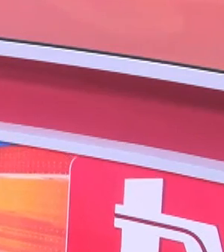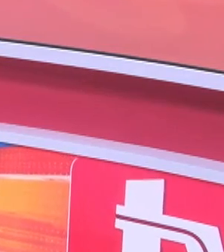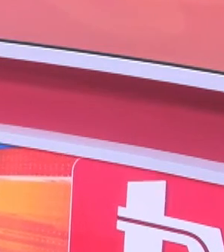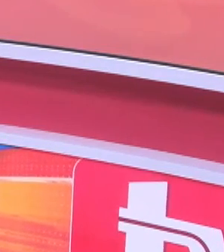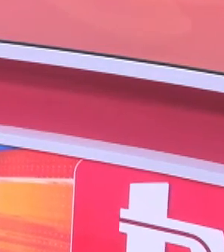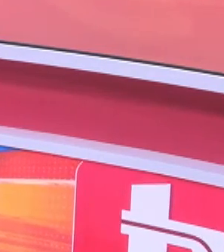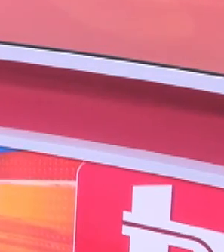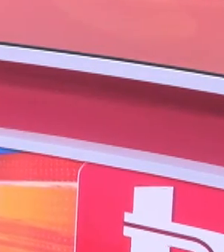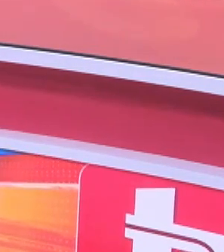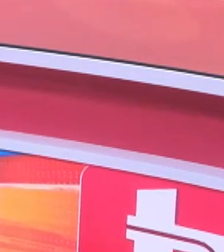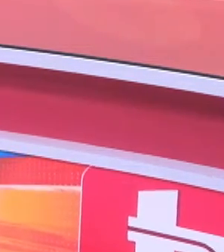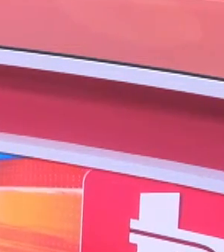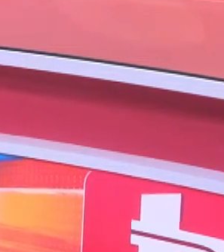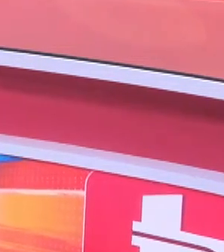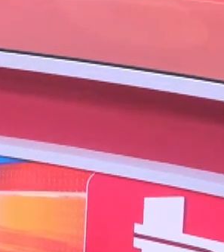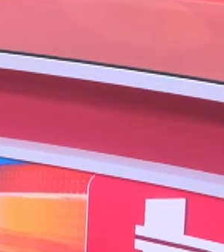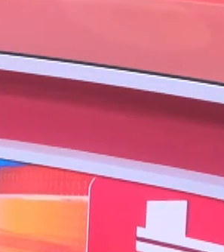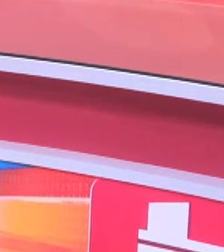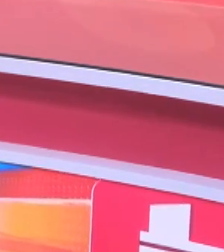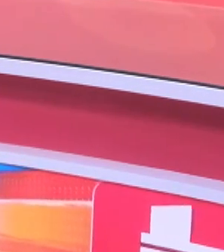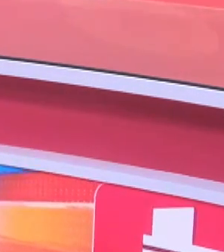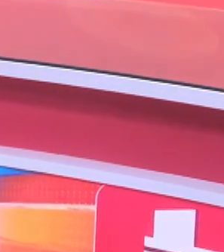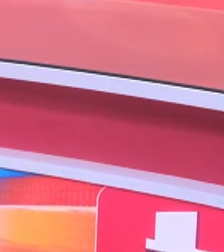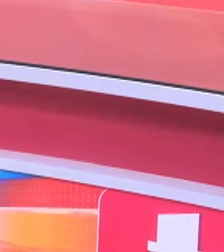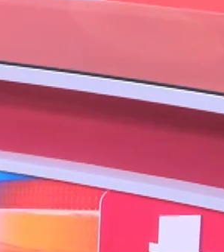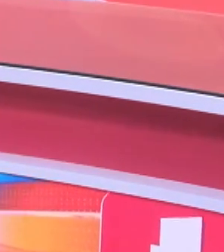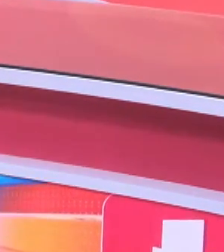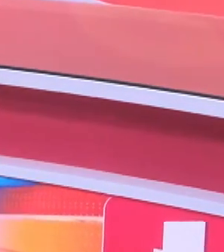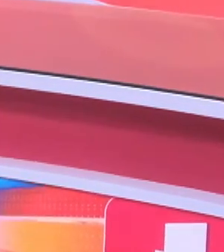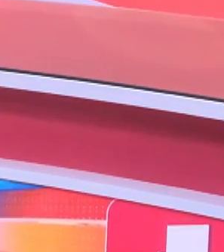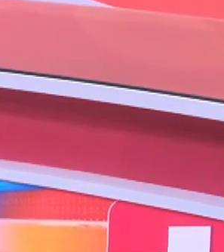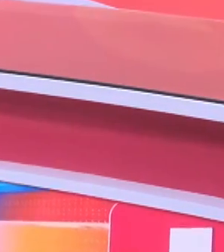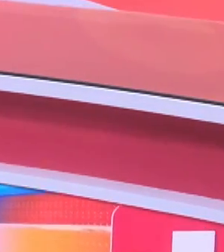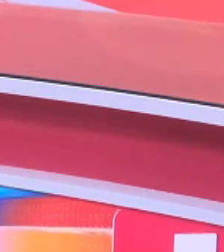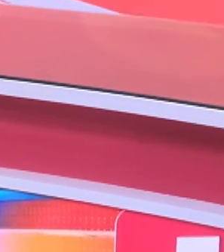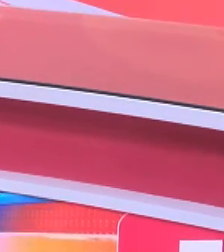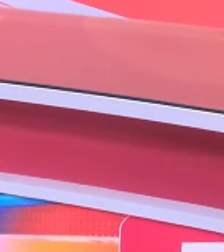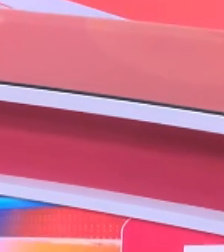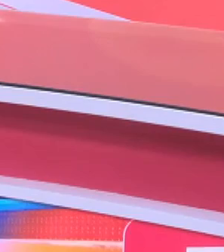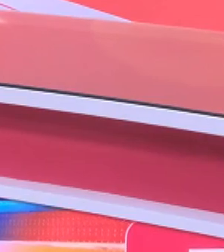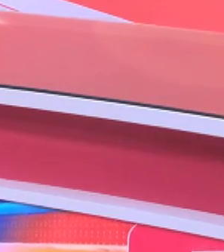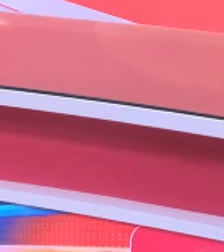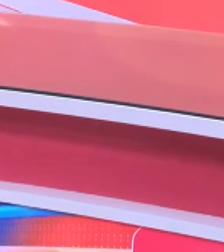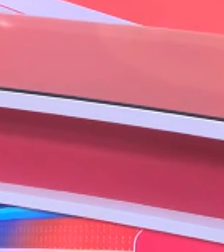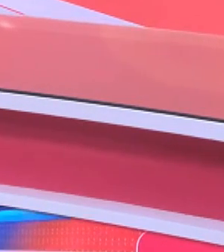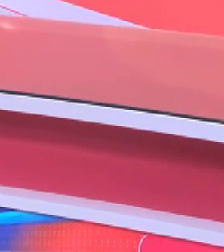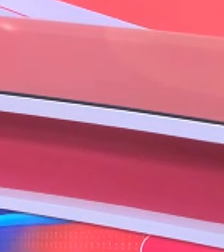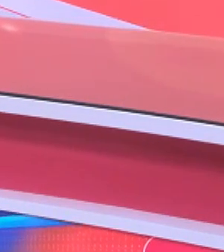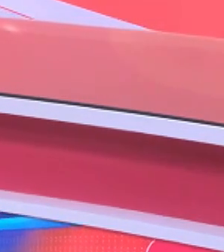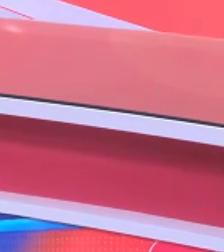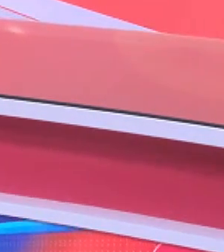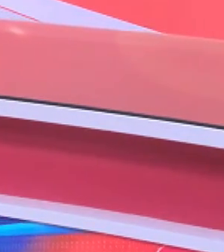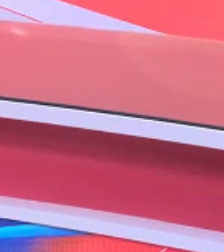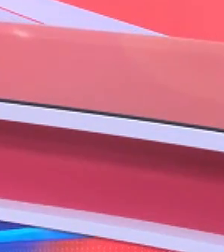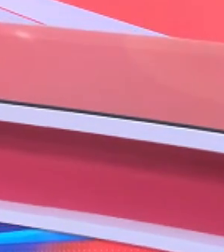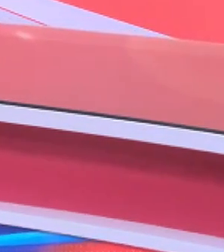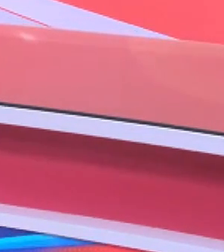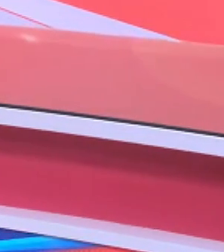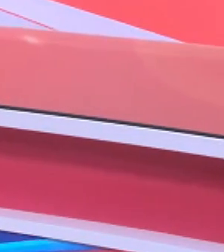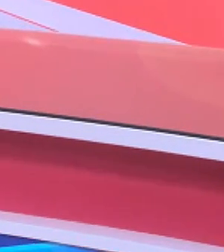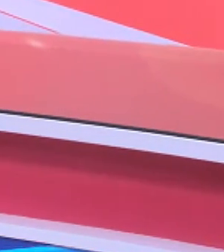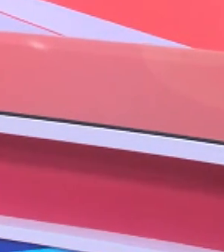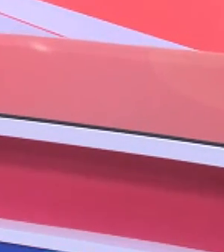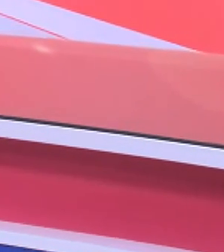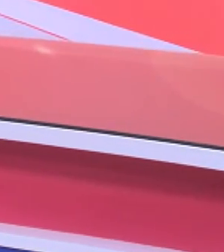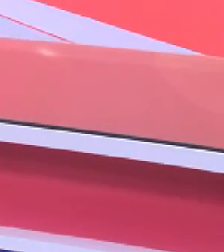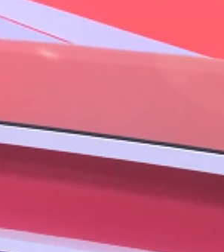karibu katika upeo wa TV47 kuanzia sasa hadi mida ya baadaye, ikiwa ni siku ya mfahamu kiongozi, na bila shaka kama